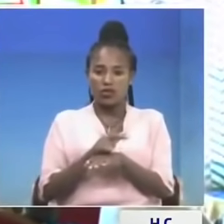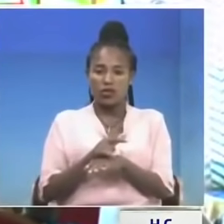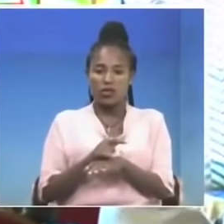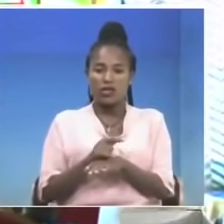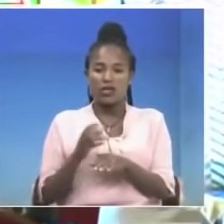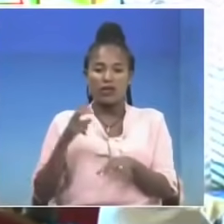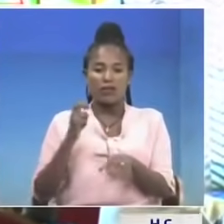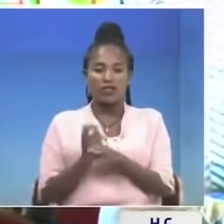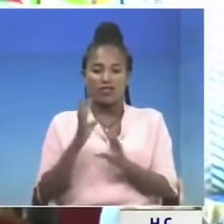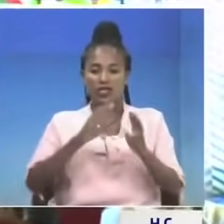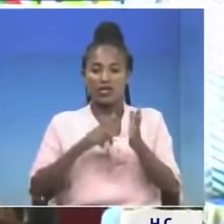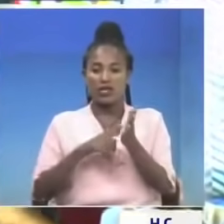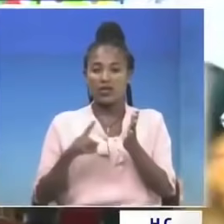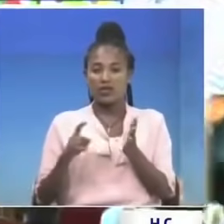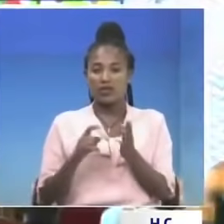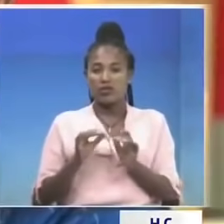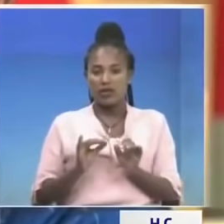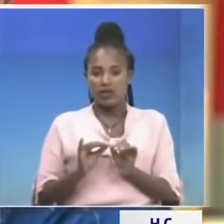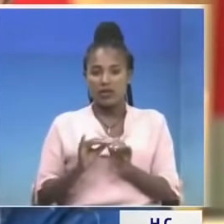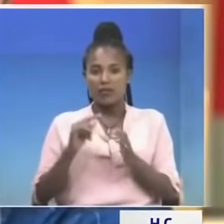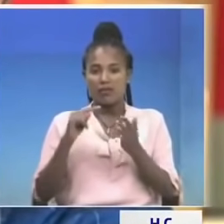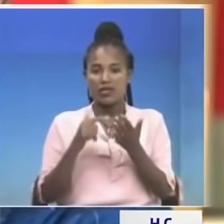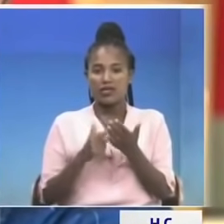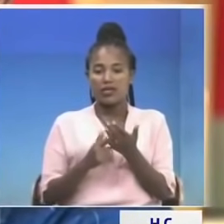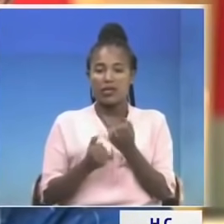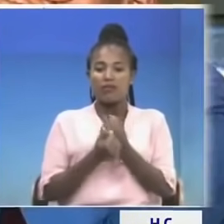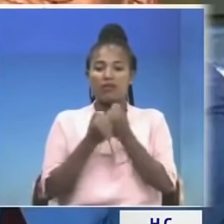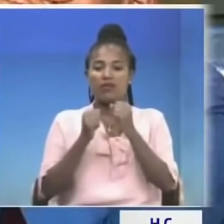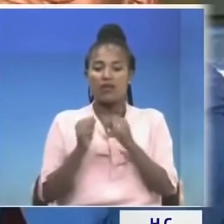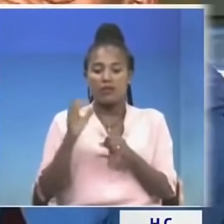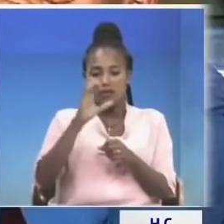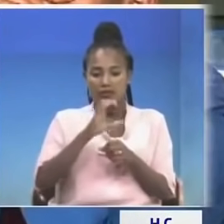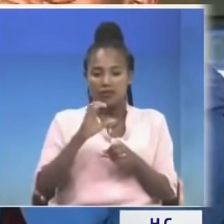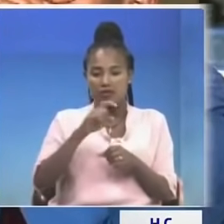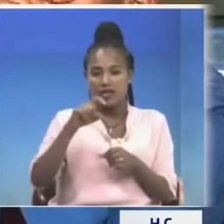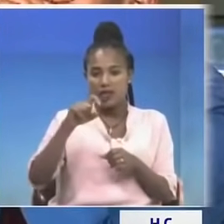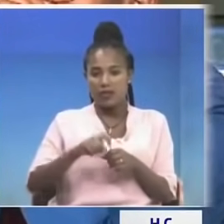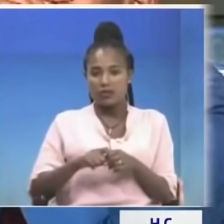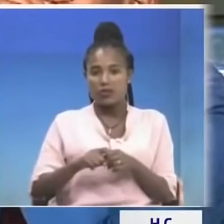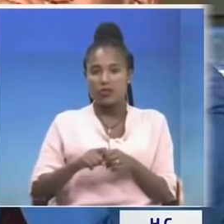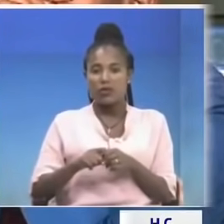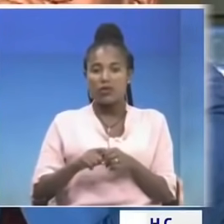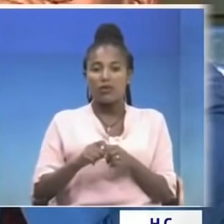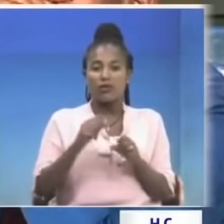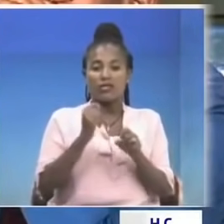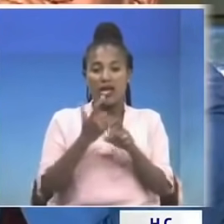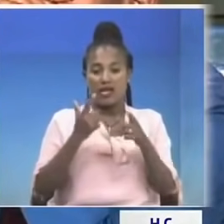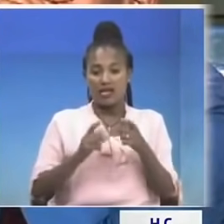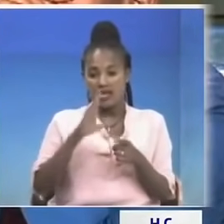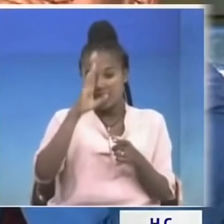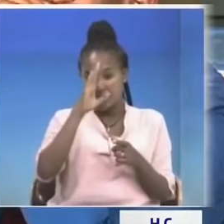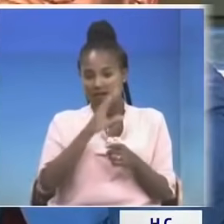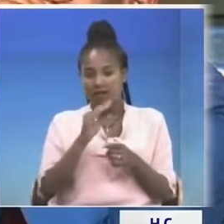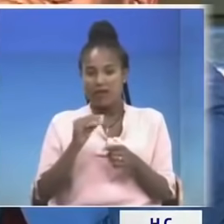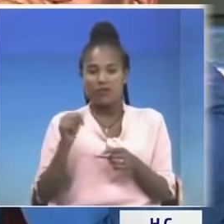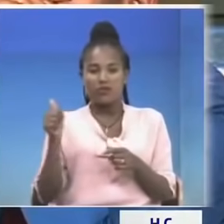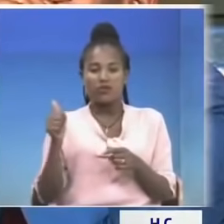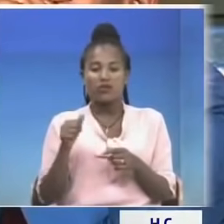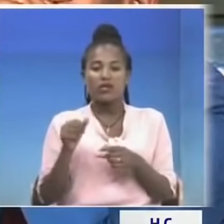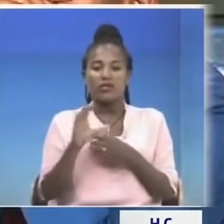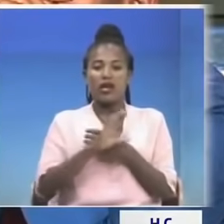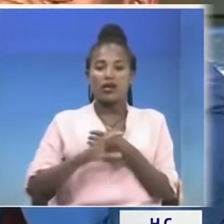ችግር እየተጋለጡ ስለሆነ በቀጣይም ለዚህ መፍትሄ ማበጀት እንዳለበት፣ በስራ እድል ፈጠራና በሌሎችም ዘርፎች ላይ መንግስት